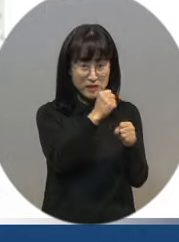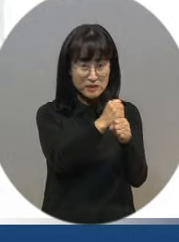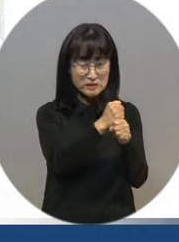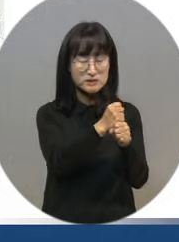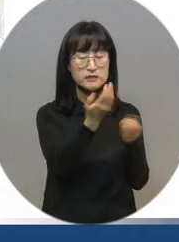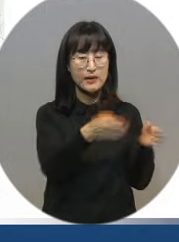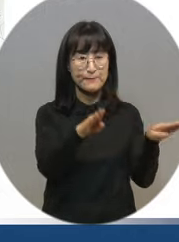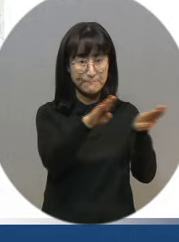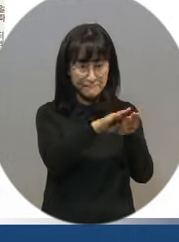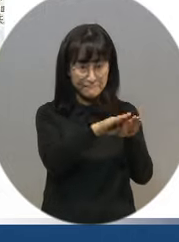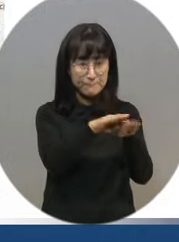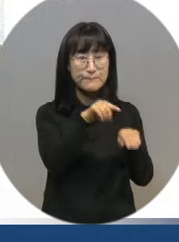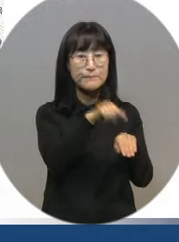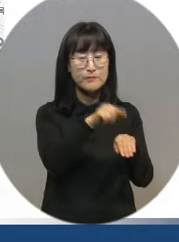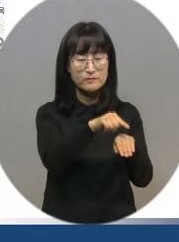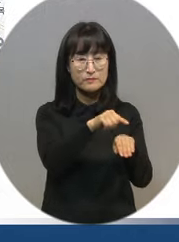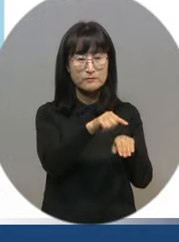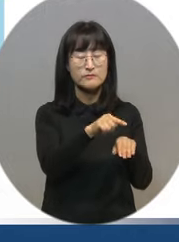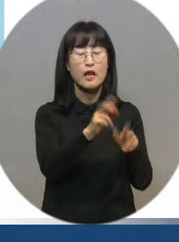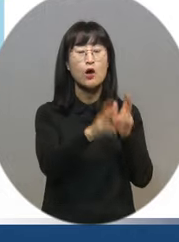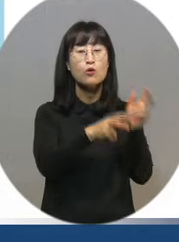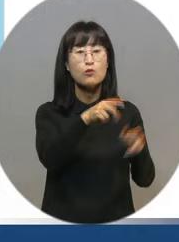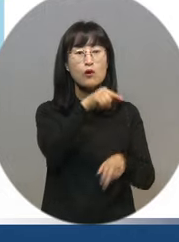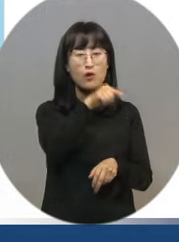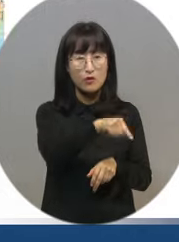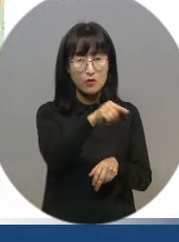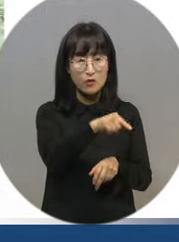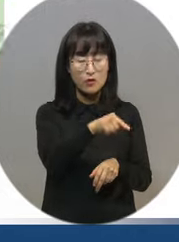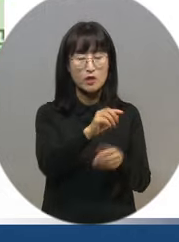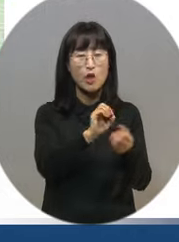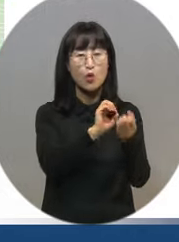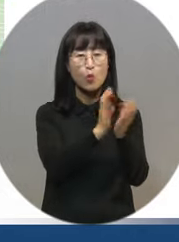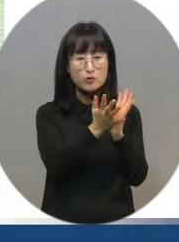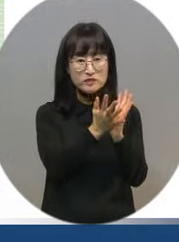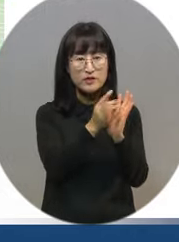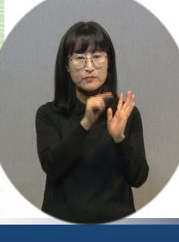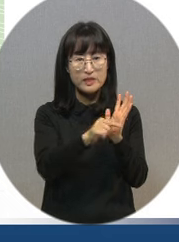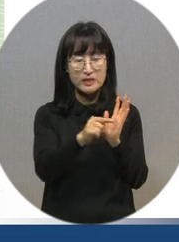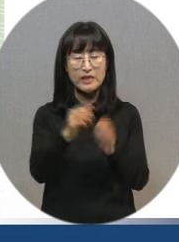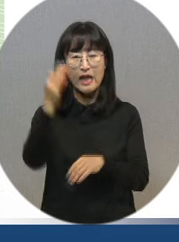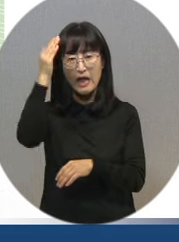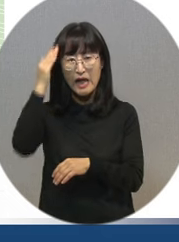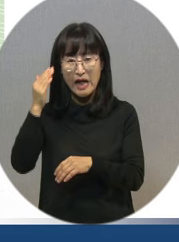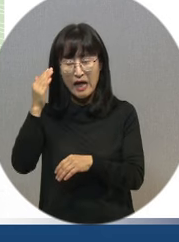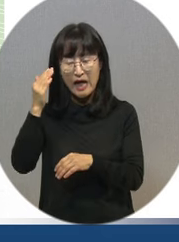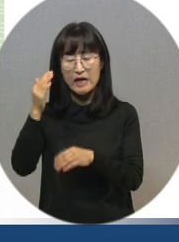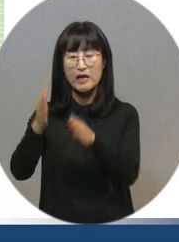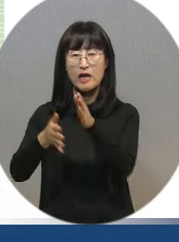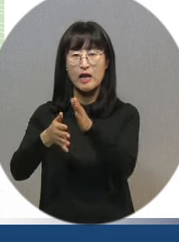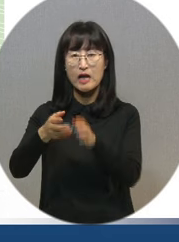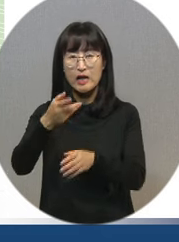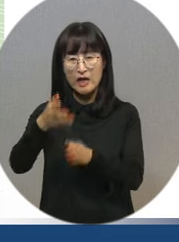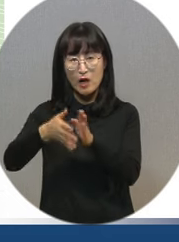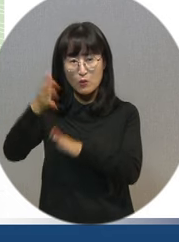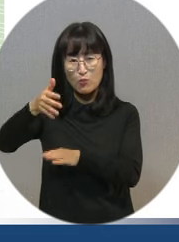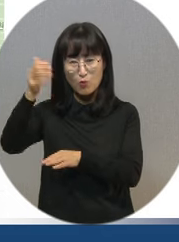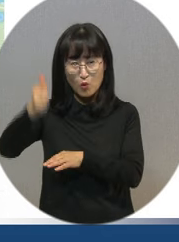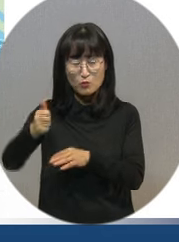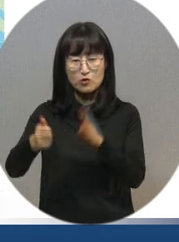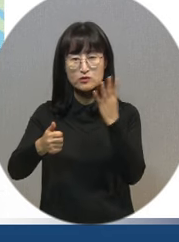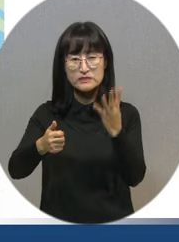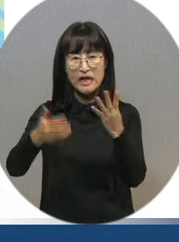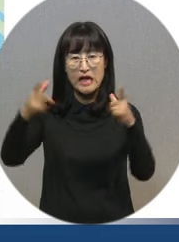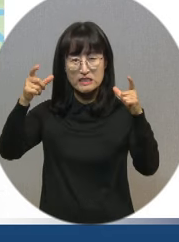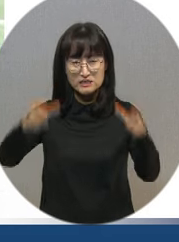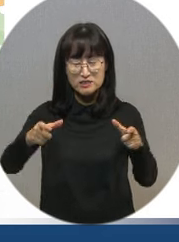서비스를 지정받은 꽃치 피해는 지난해 11월 서울시 미래 한강본부 한강공원 제 4지역 뚝섬 주차장